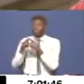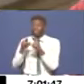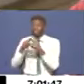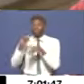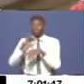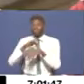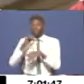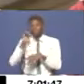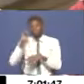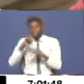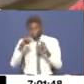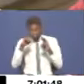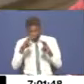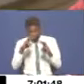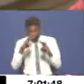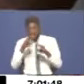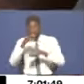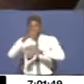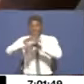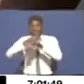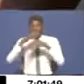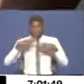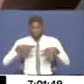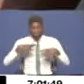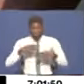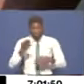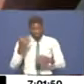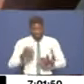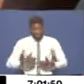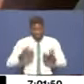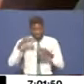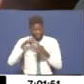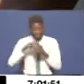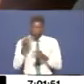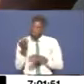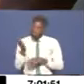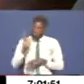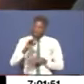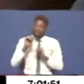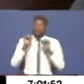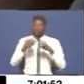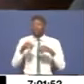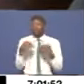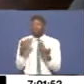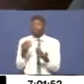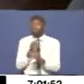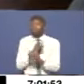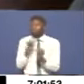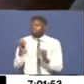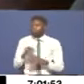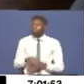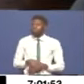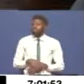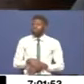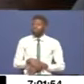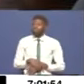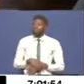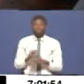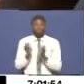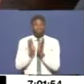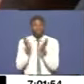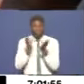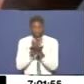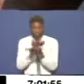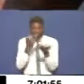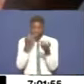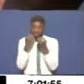wale walikuwa na kaa huko resident wanaweza kurudi. And we'll be able to update the public on